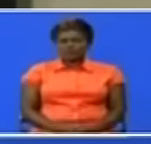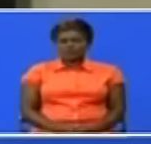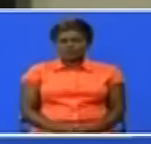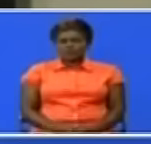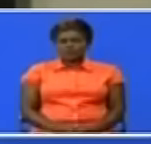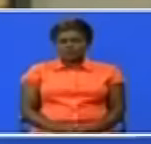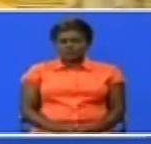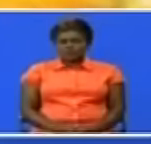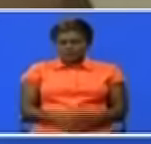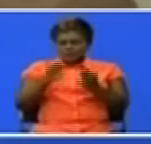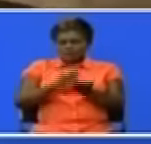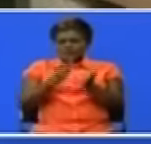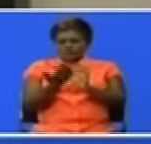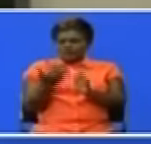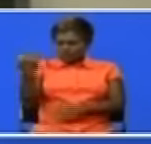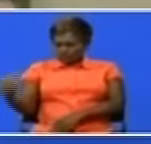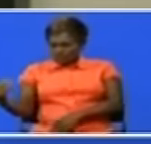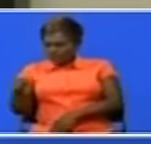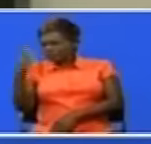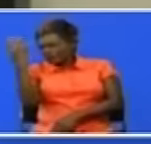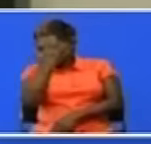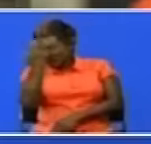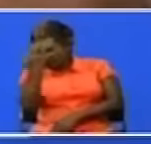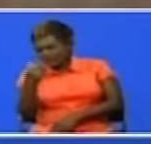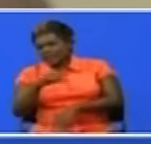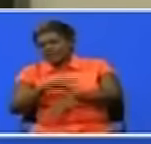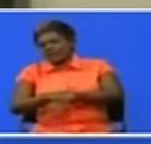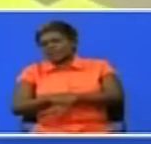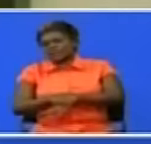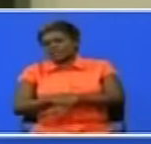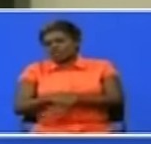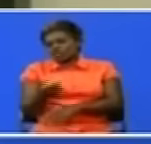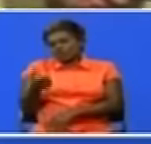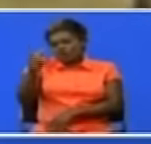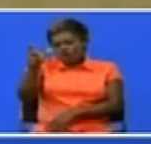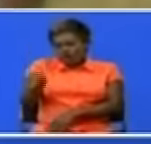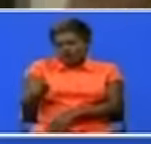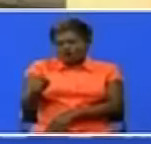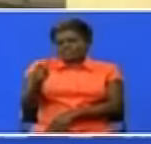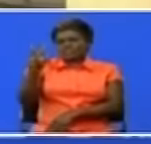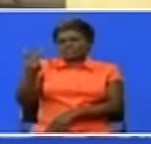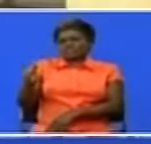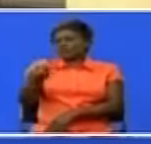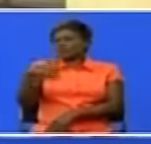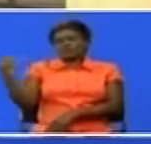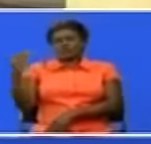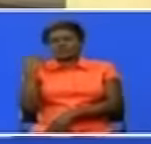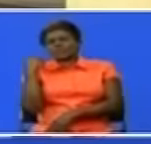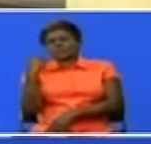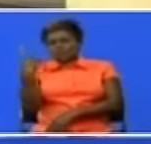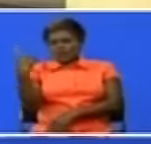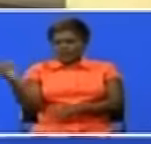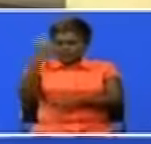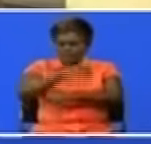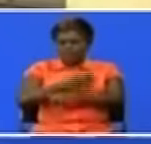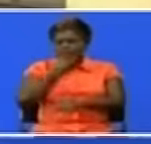inaongeleshwa mbele ya watoto wadogo, mpaka mtu unaibika unasimama badala ufunge hata TV unaenda kulala, sababu ni ajibu. Kuna siku tulikuwa